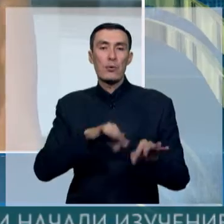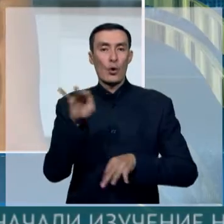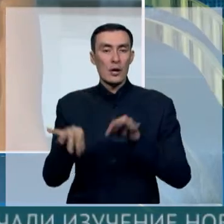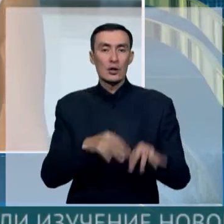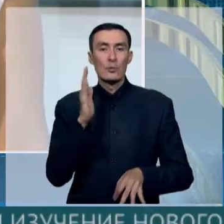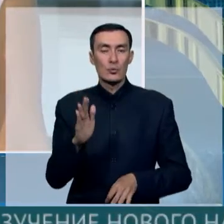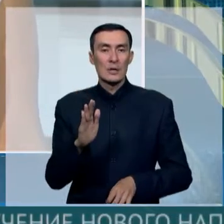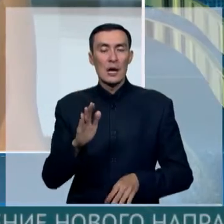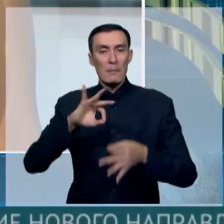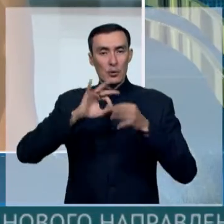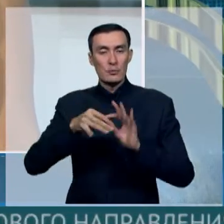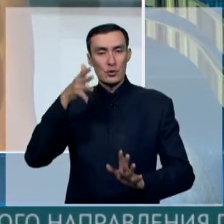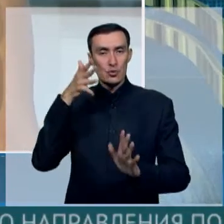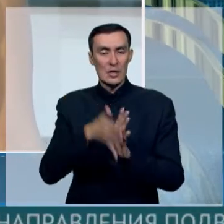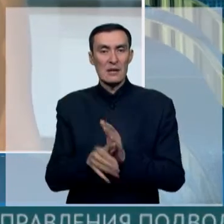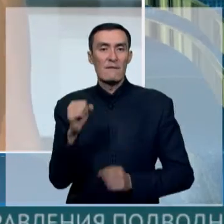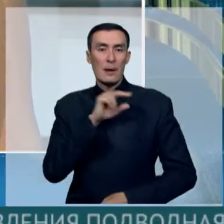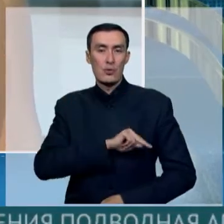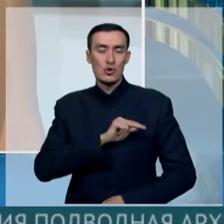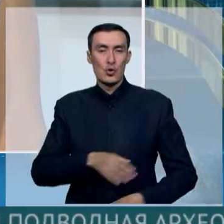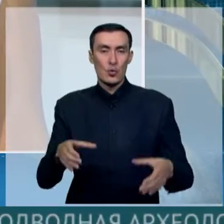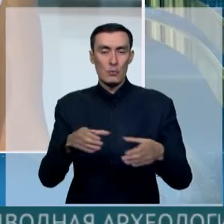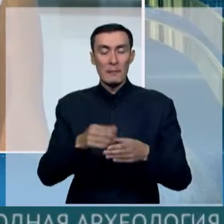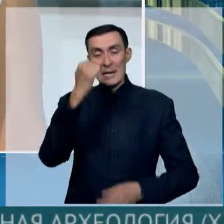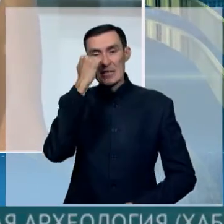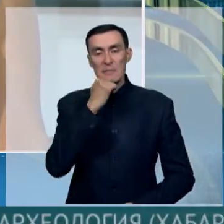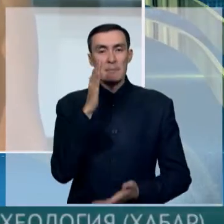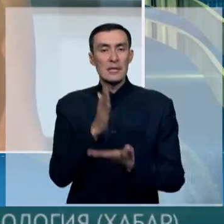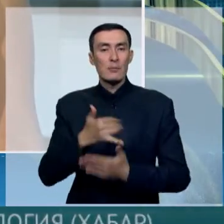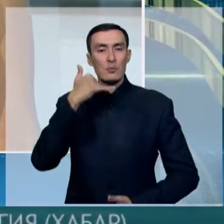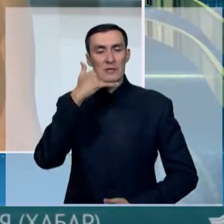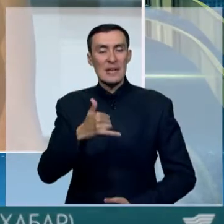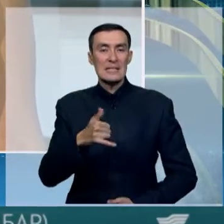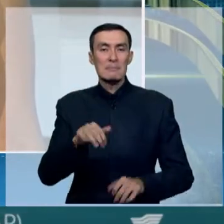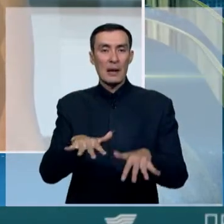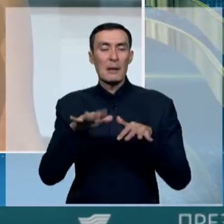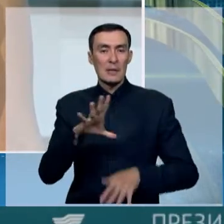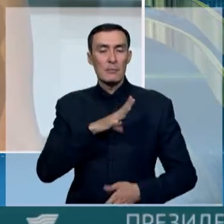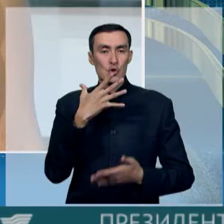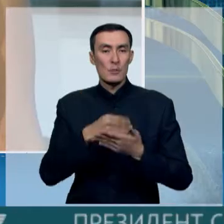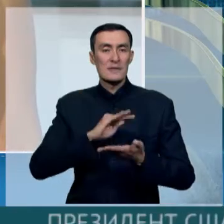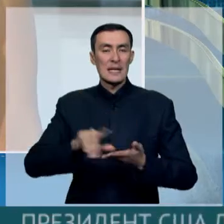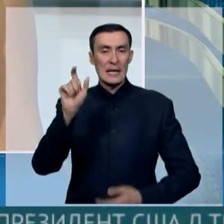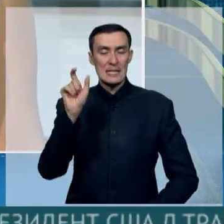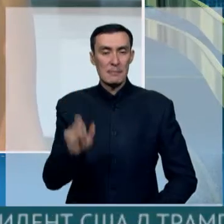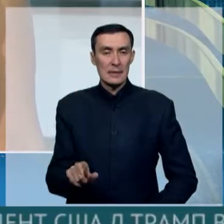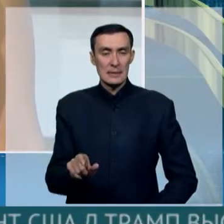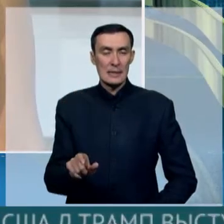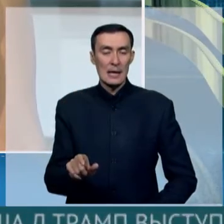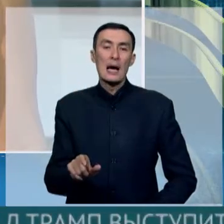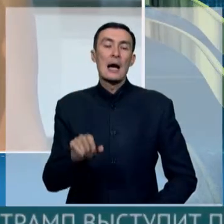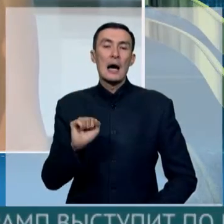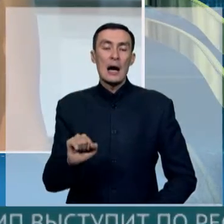К этому часу у меня все, Салтанат. Спасибо. Ирина, на прямой связи со студией из Мажилиса была наш собственный корреспондент Ирина